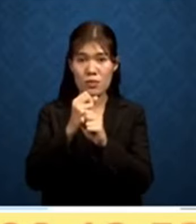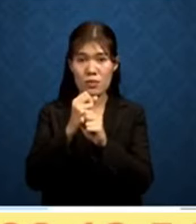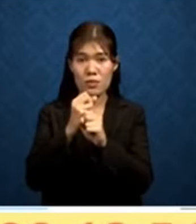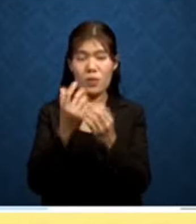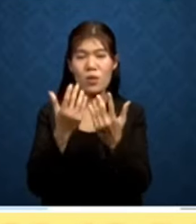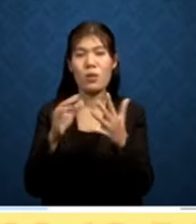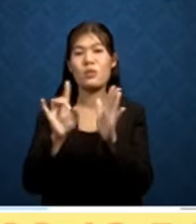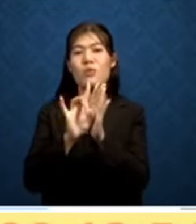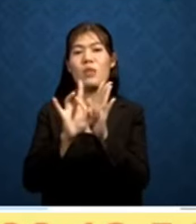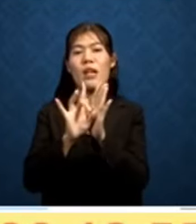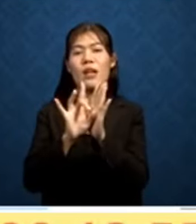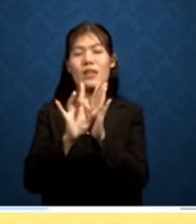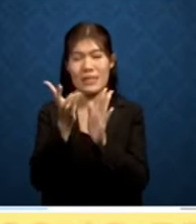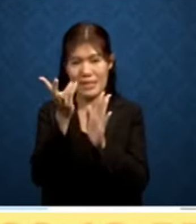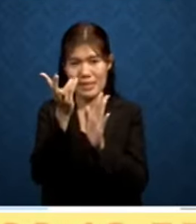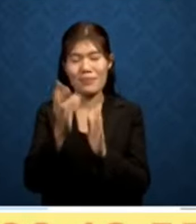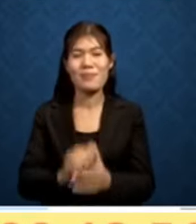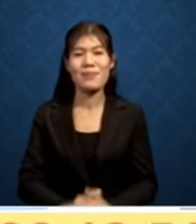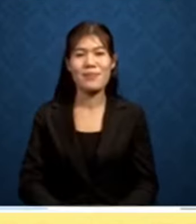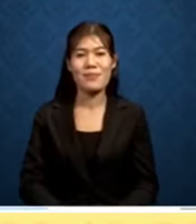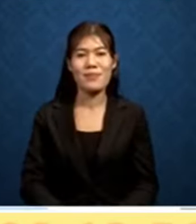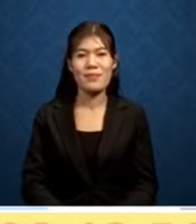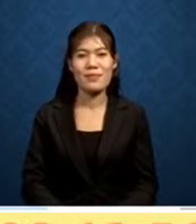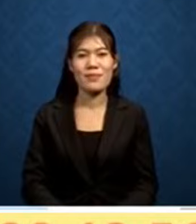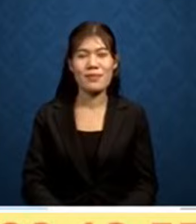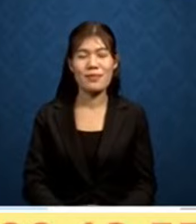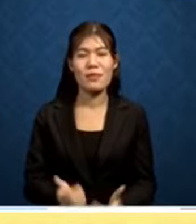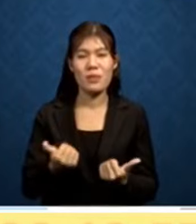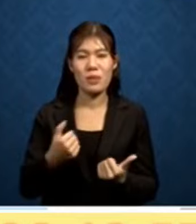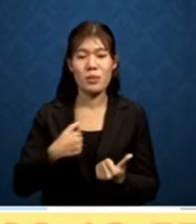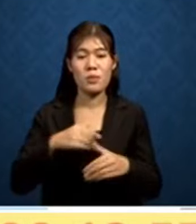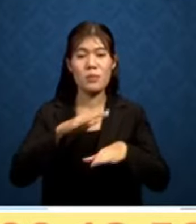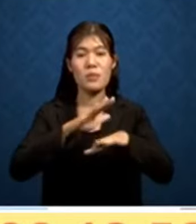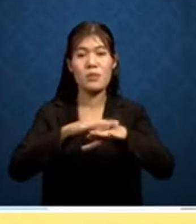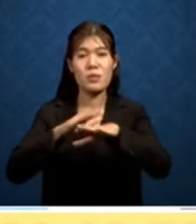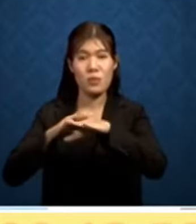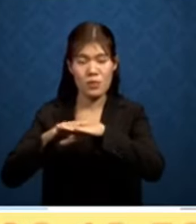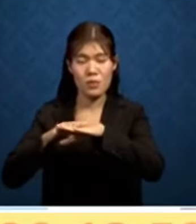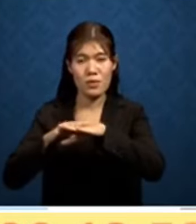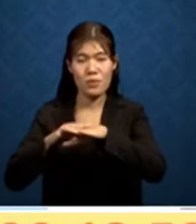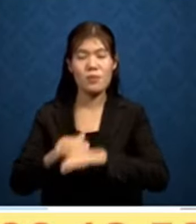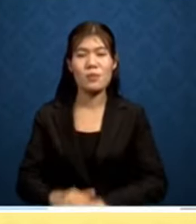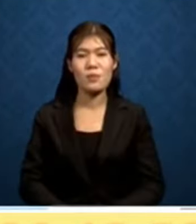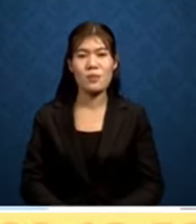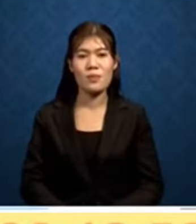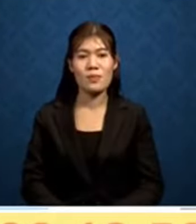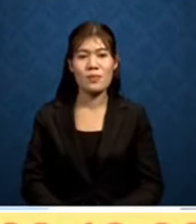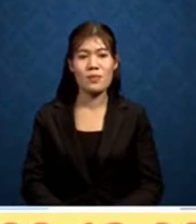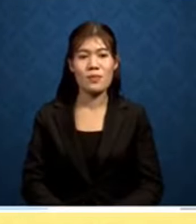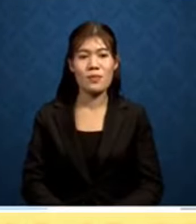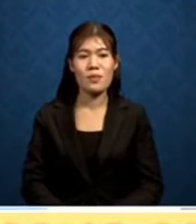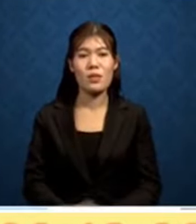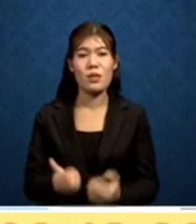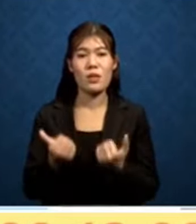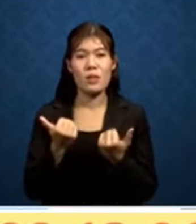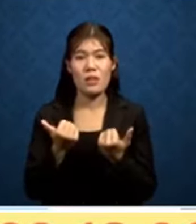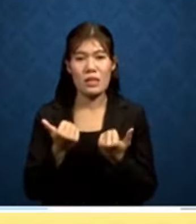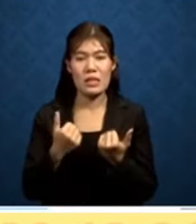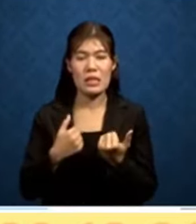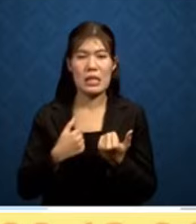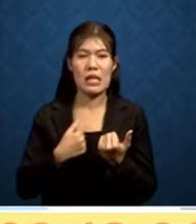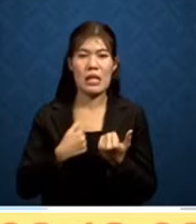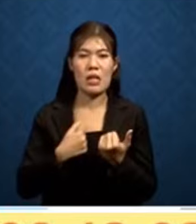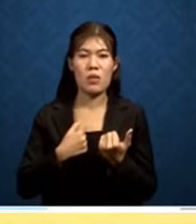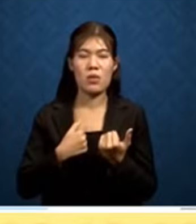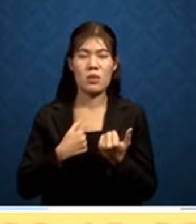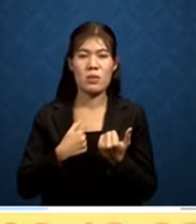เขอสถายนะครับข้อนี้ผมจะมาชวนคือเป็ไปได้ไหมเราจะสรางกระแสังคมที่ถูก